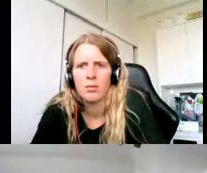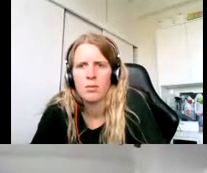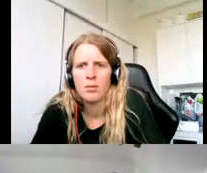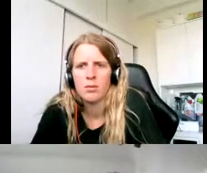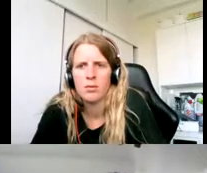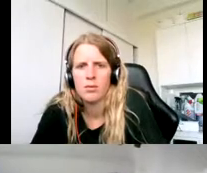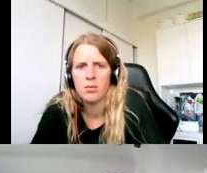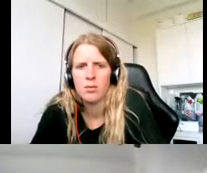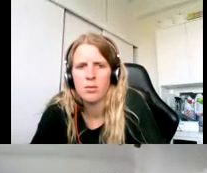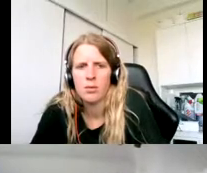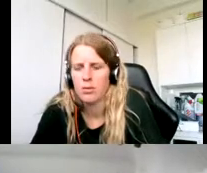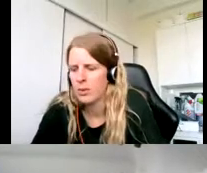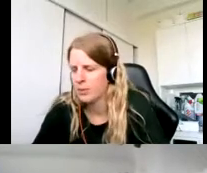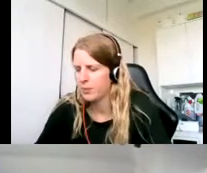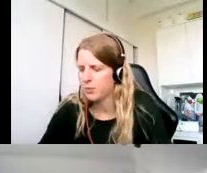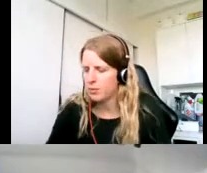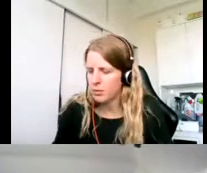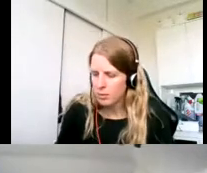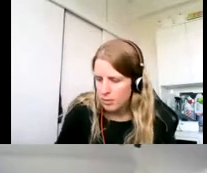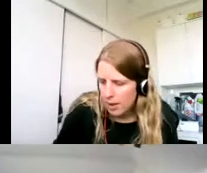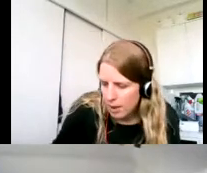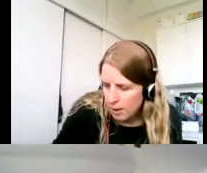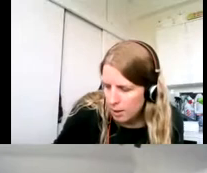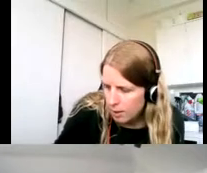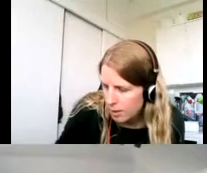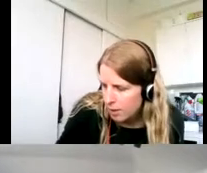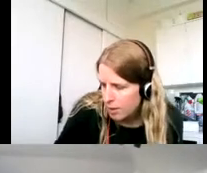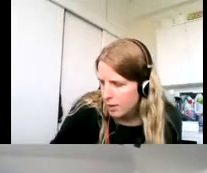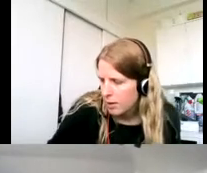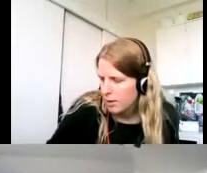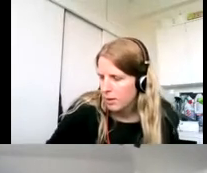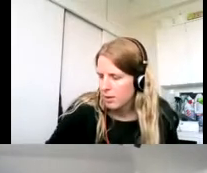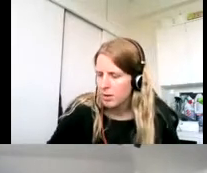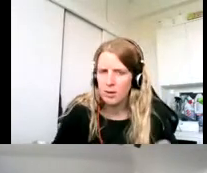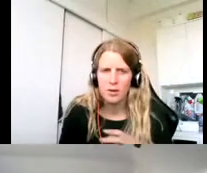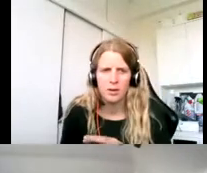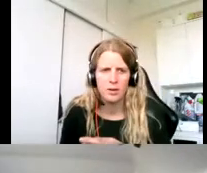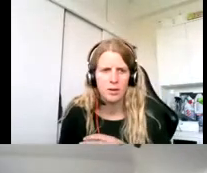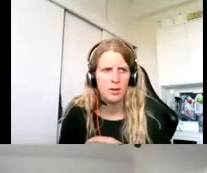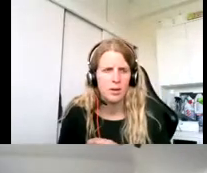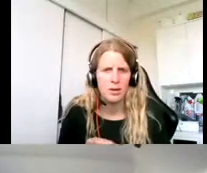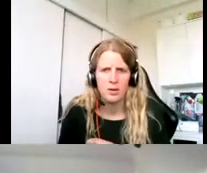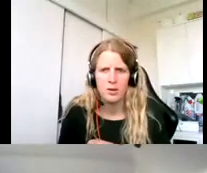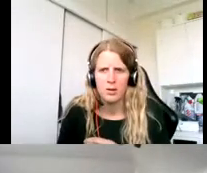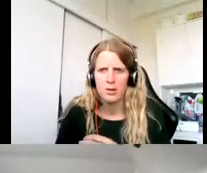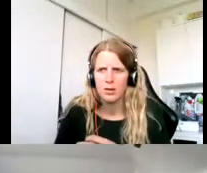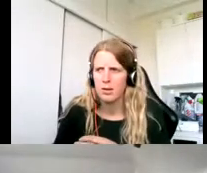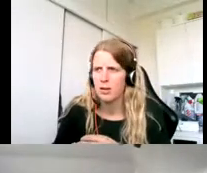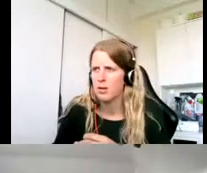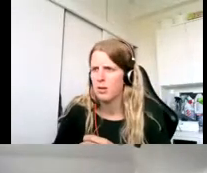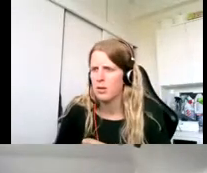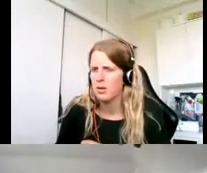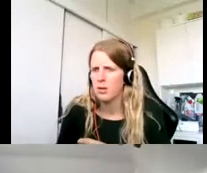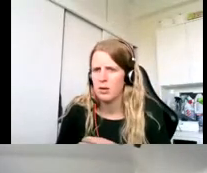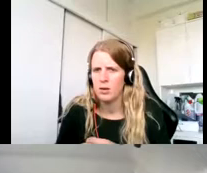tegen mijn logica. Dus ik weet niet wat dat Hilde daarmee bedoelde. Of hoe dat jij dat ervaart, Hilde. Dus misschien niet zo relevant, want het heeft niet zoveel met corona te maken,